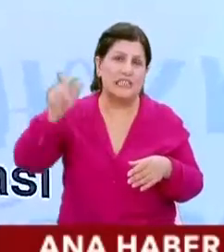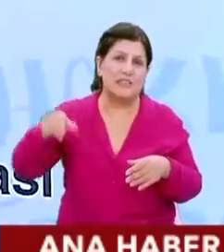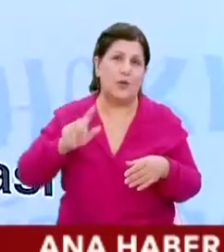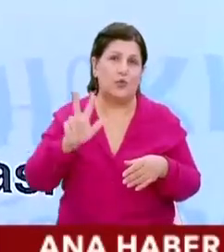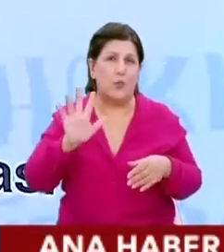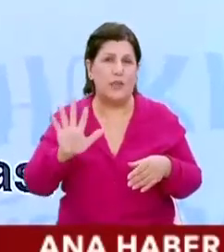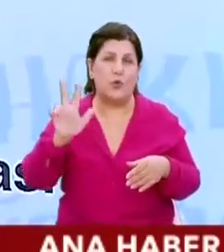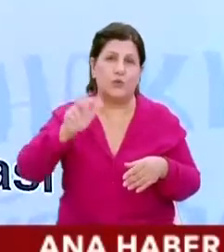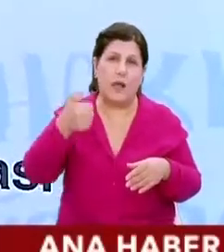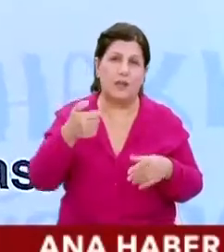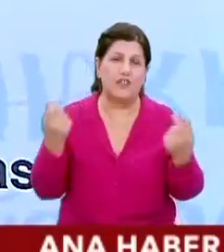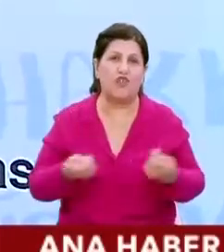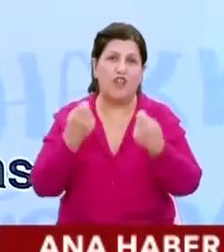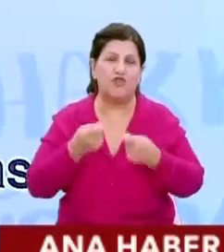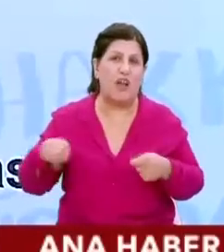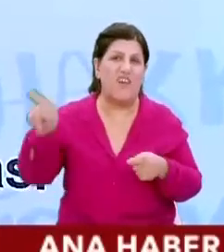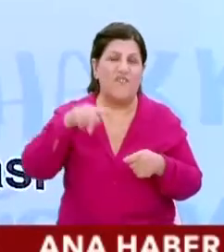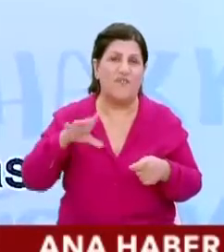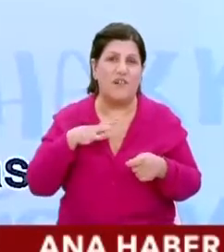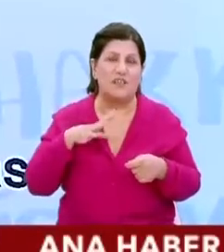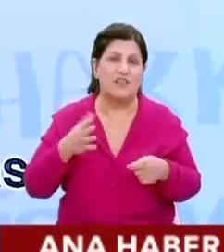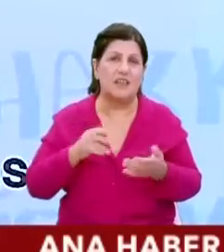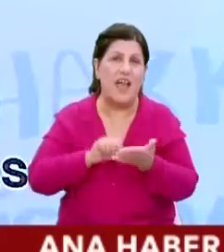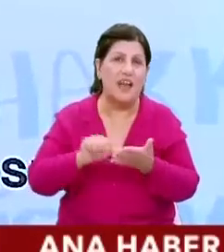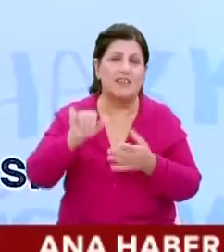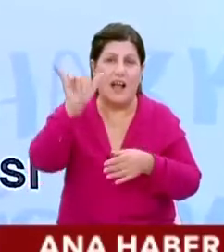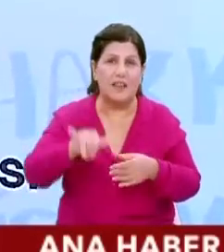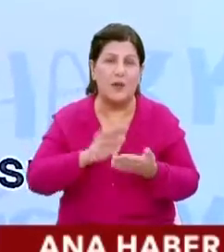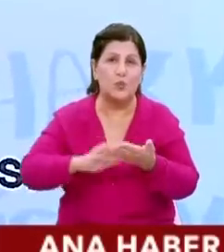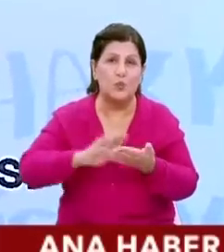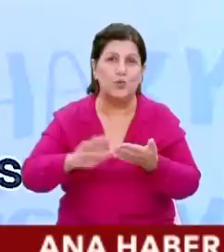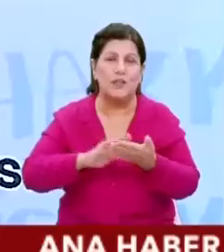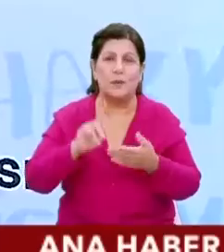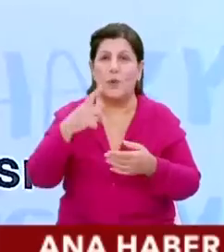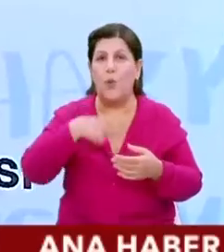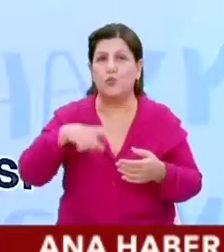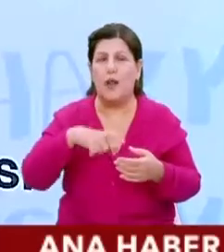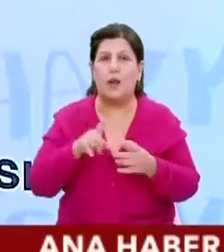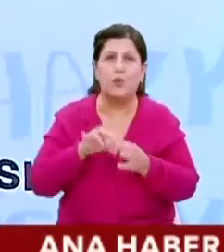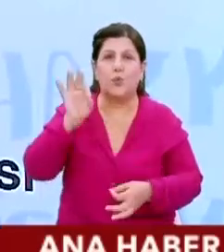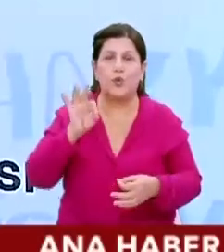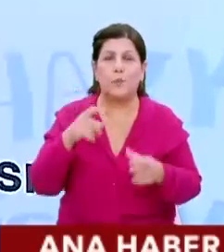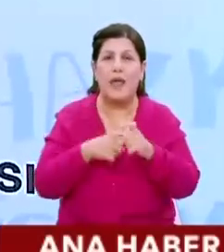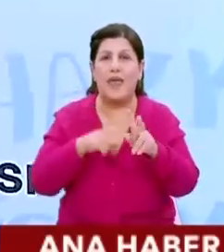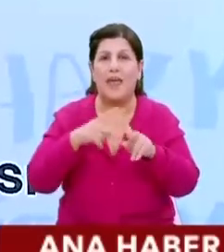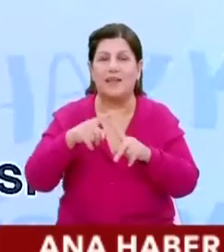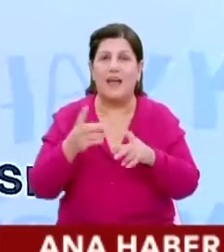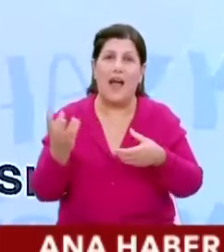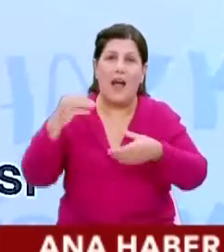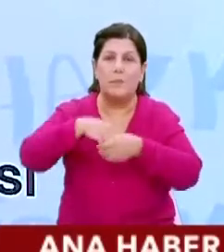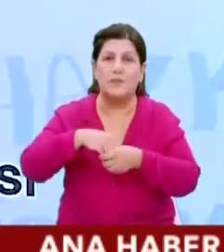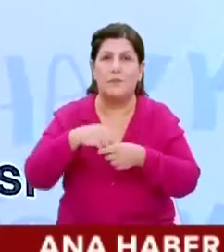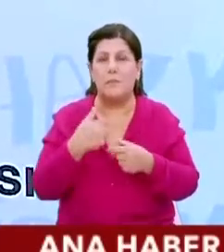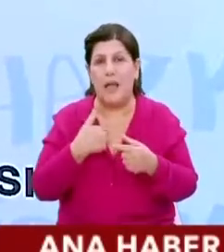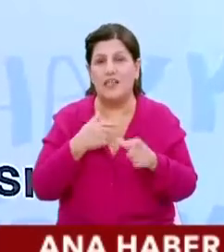35-36 milyon çalışan var herkesin haklarını düzenleyen bir özel durum EYT kapsamı Yani